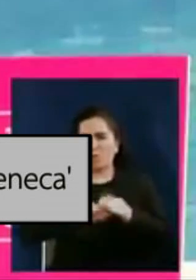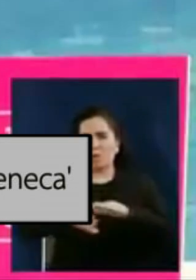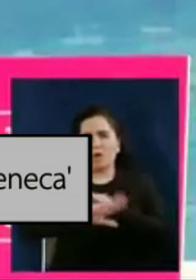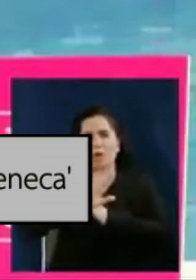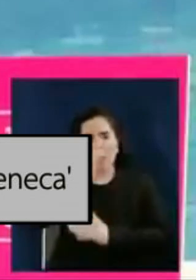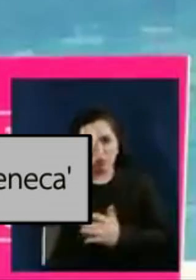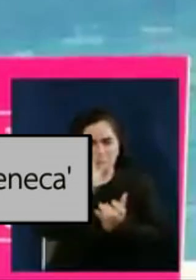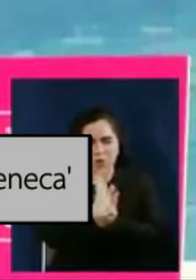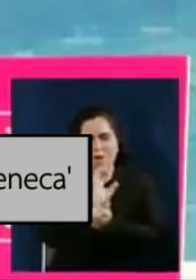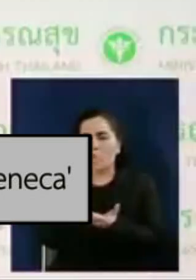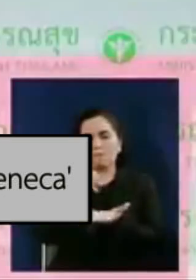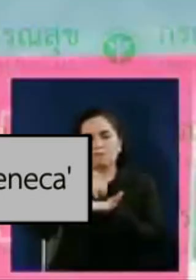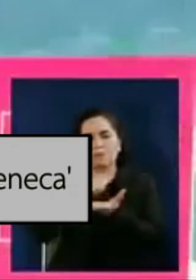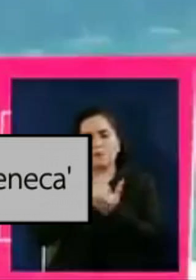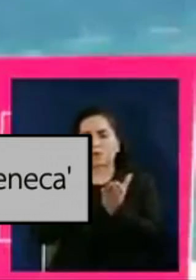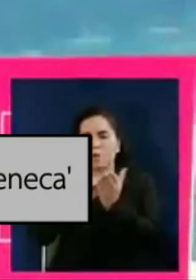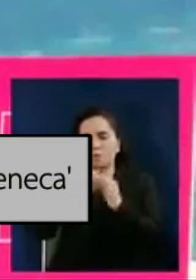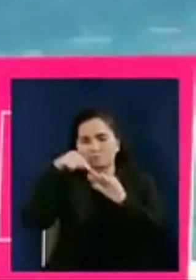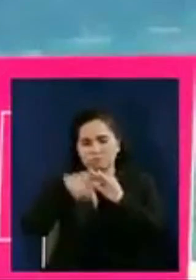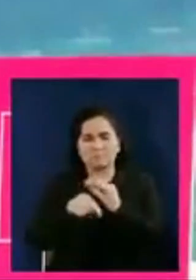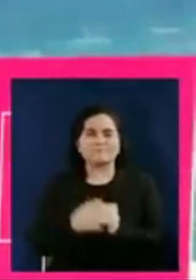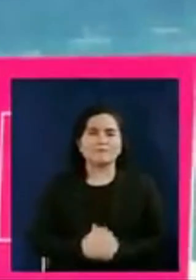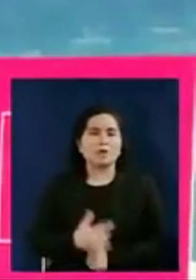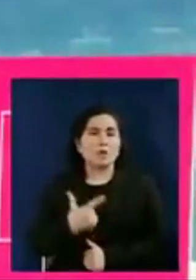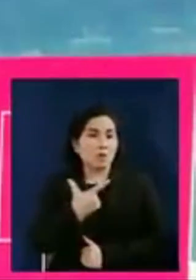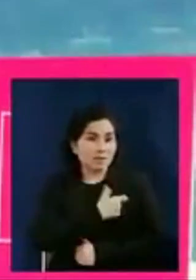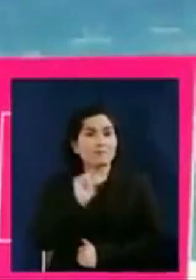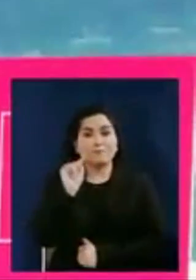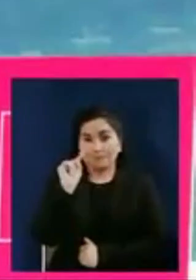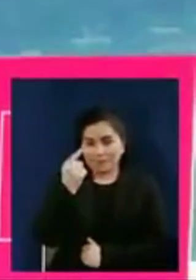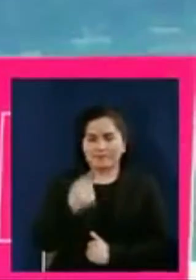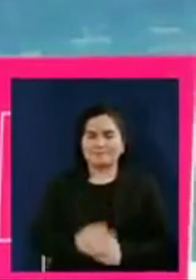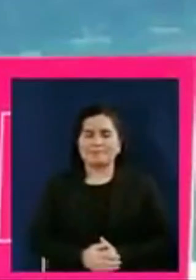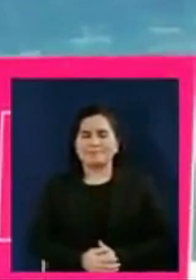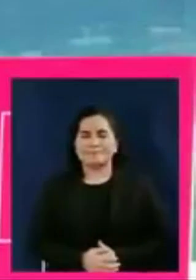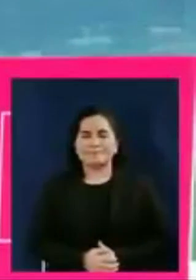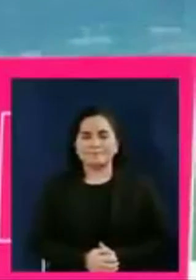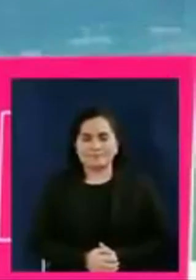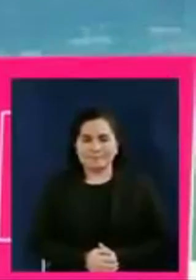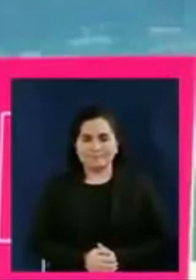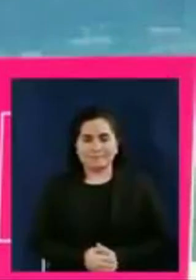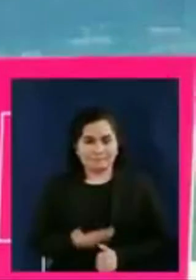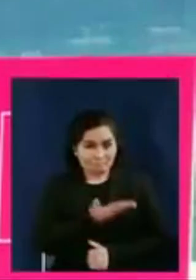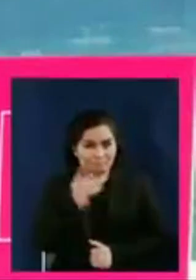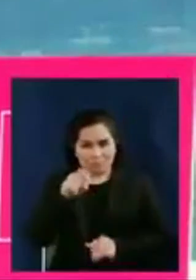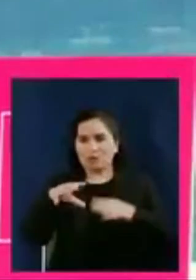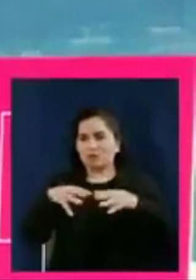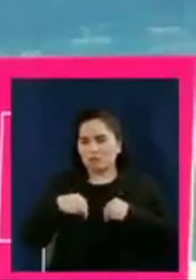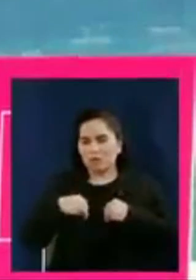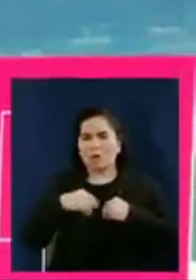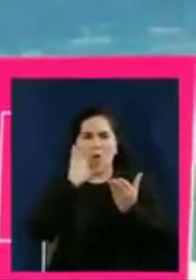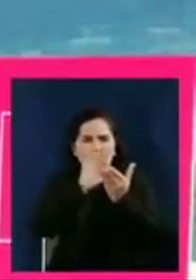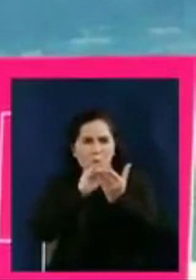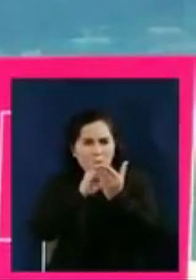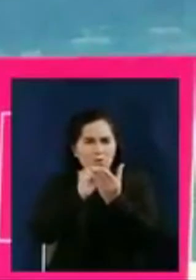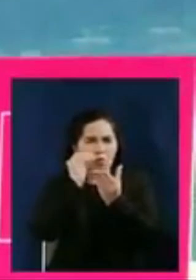ที่ไม่เกี่ยวข้องกับแท็กซี่ราคาที่เป็นช่วงหนึ่งของการแถลงวันนี้นะคะขณะที่อีกอันนึงที่คนเค้าพูดถึงวันนี้เยอะเหมือนกันก็คือใน